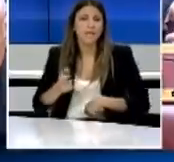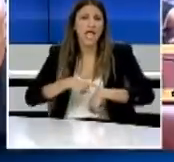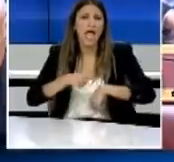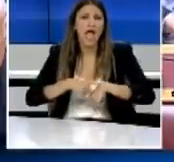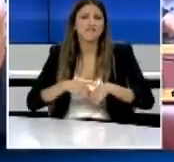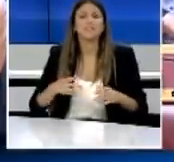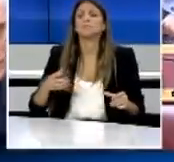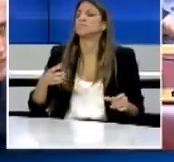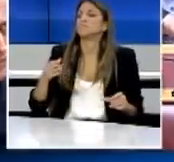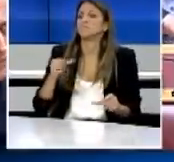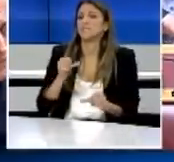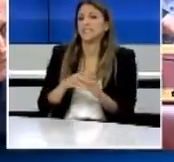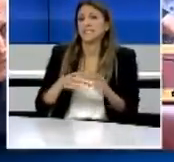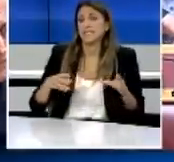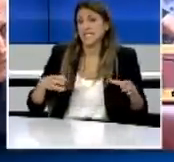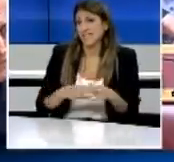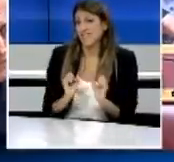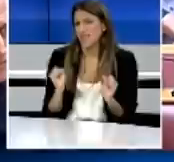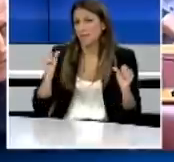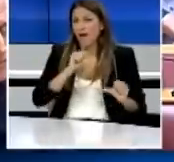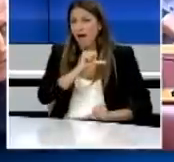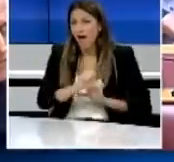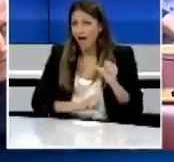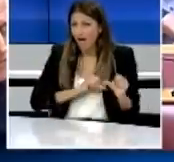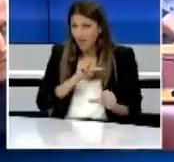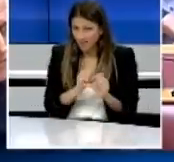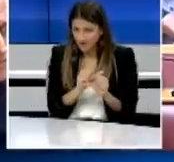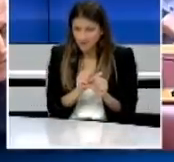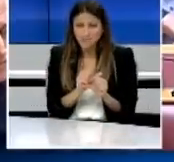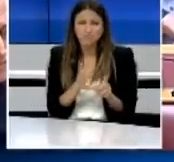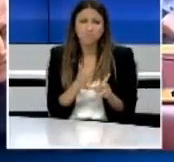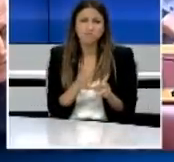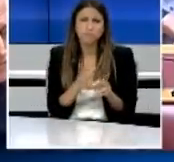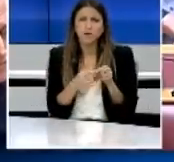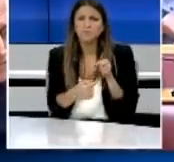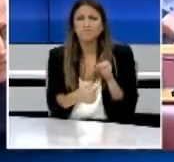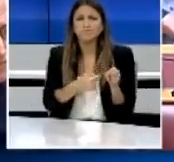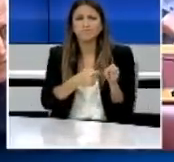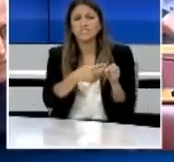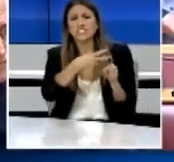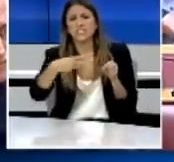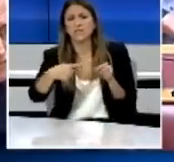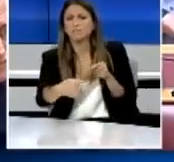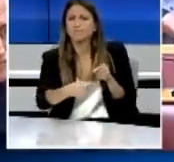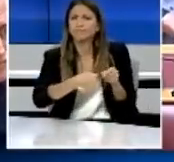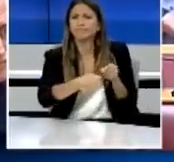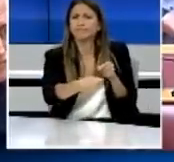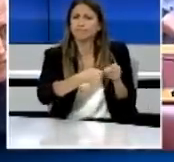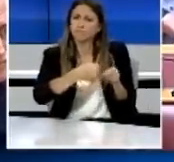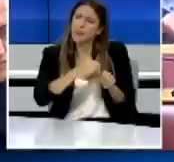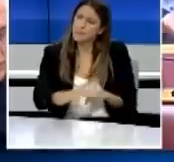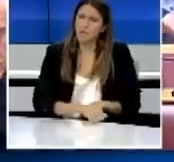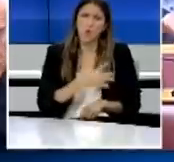να κάνετε αντιπολίτευση στην κυβέρνηση του ΣΥΡΙΖΑ την προηγούμενη τετραετία ήταν μια εύλογη επιλογή. Ήσασταν κόμμα